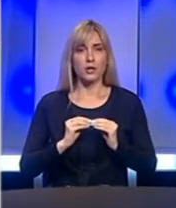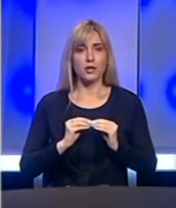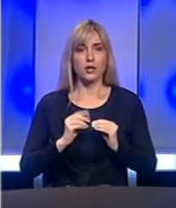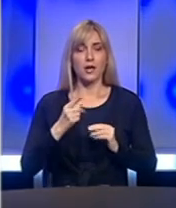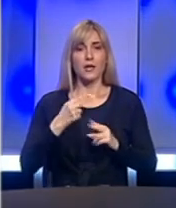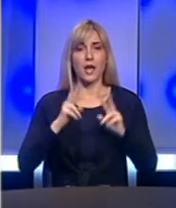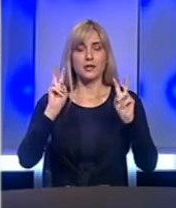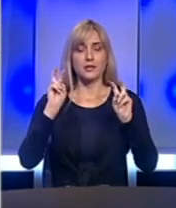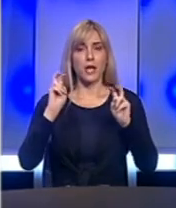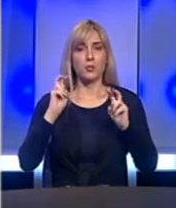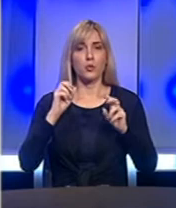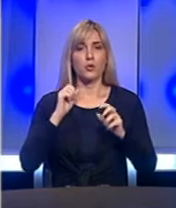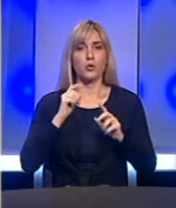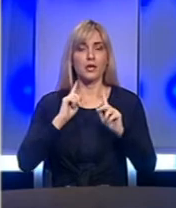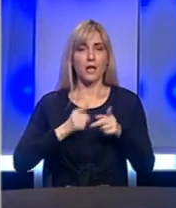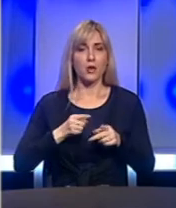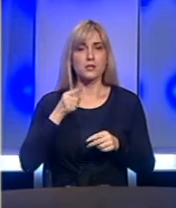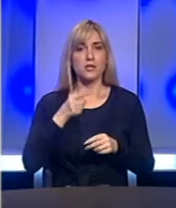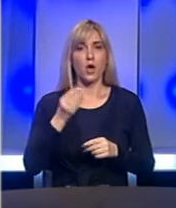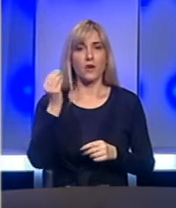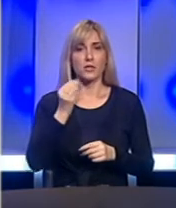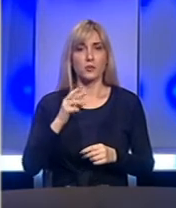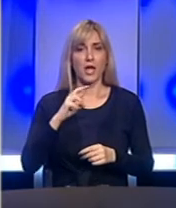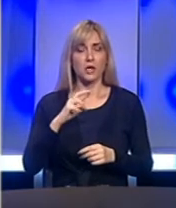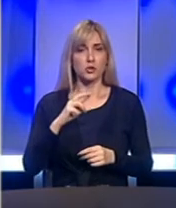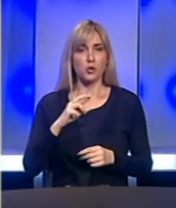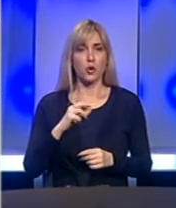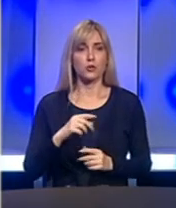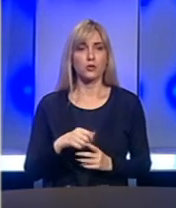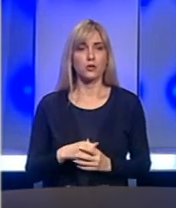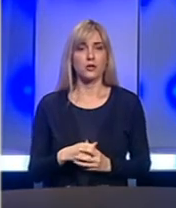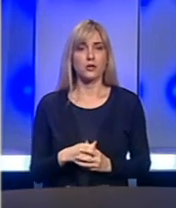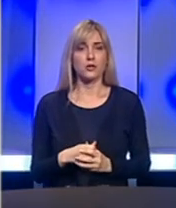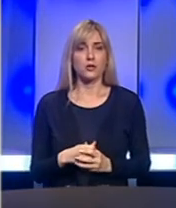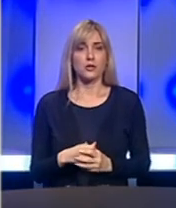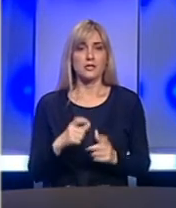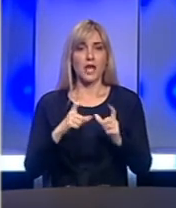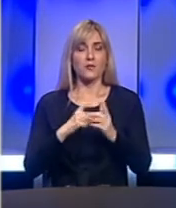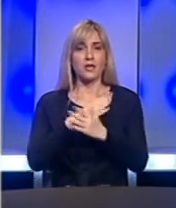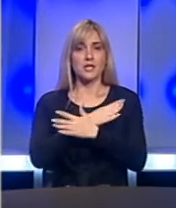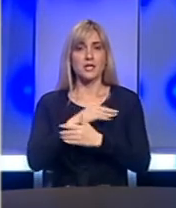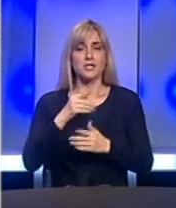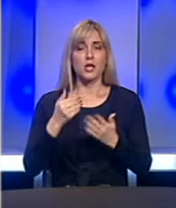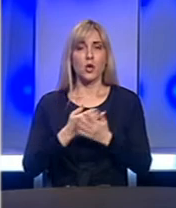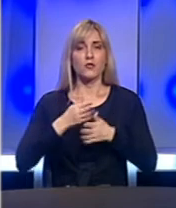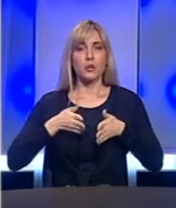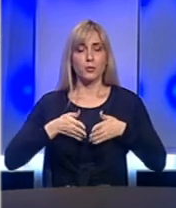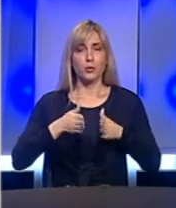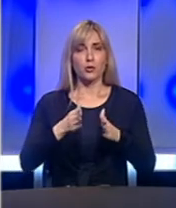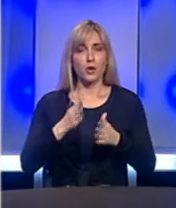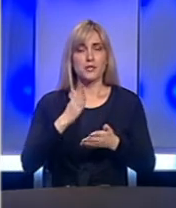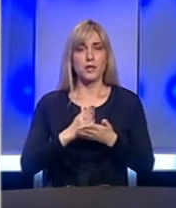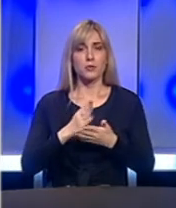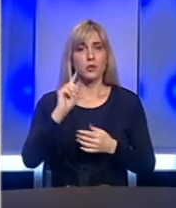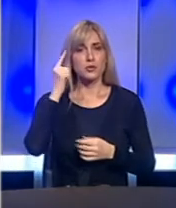temu genocida, a ova izložba Egzodus slikara svjetskog glasa Safita Zeca novi je putokaz ka dubljem